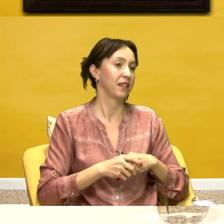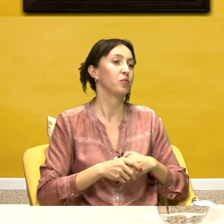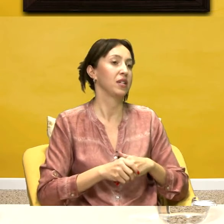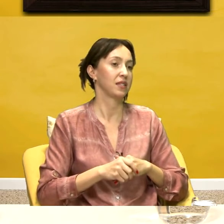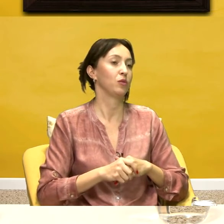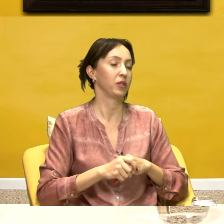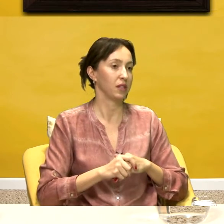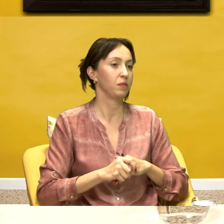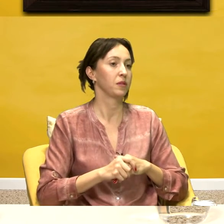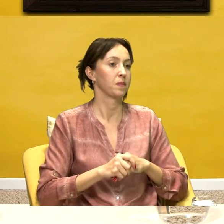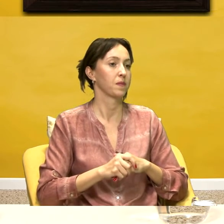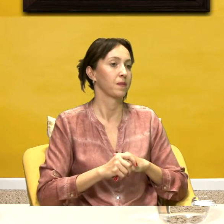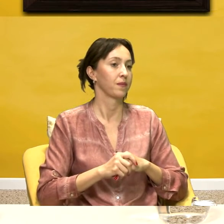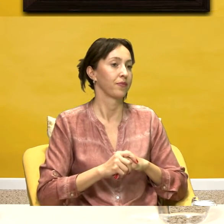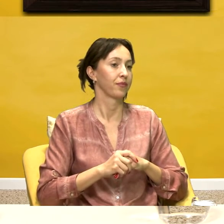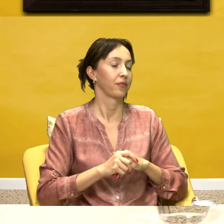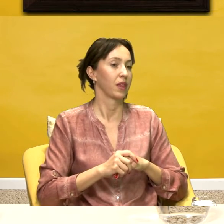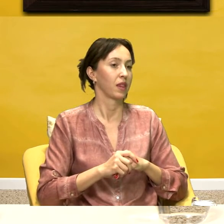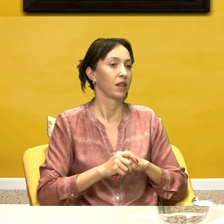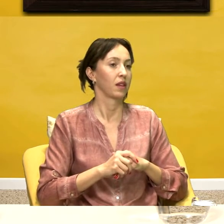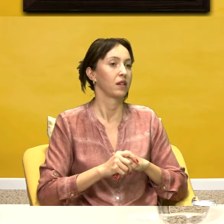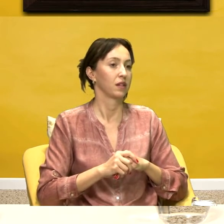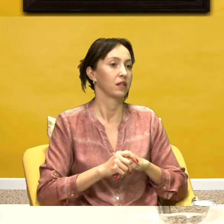Da, trebuie să luptăm.